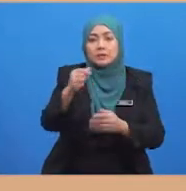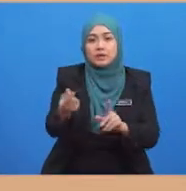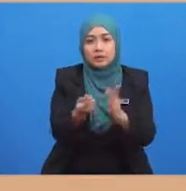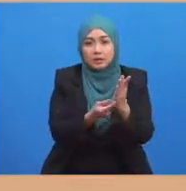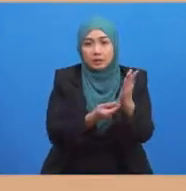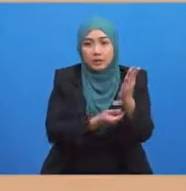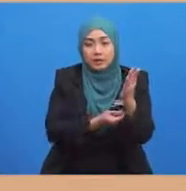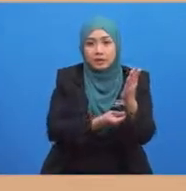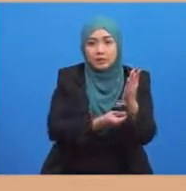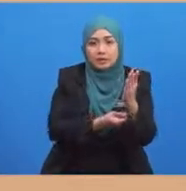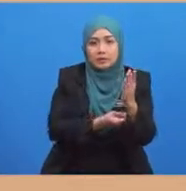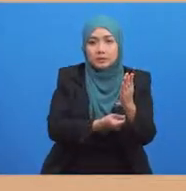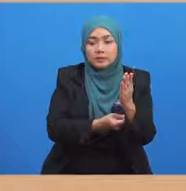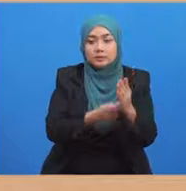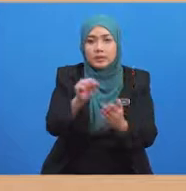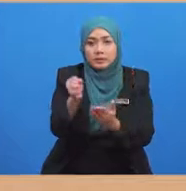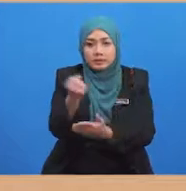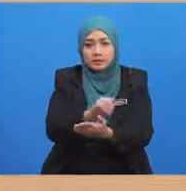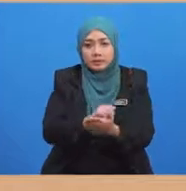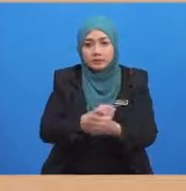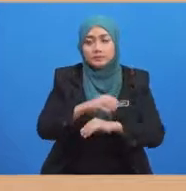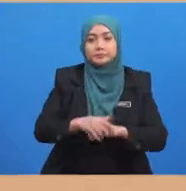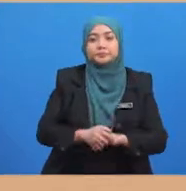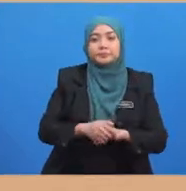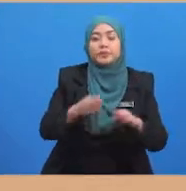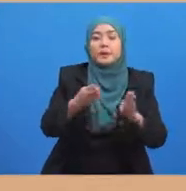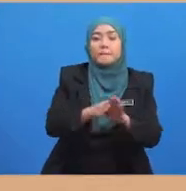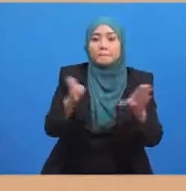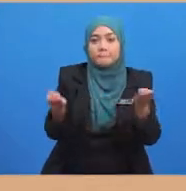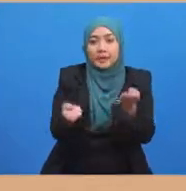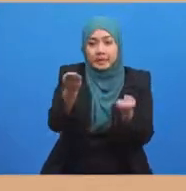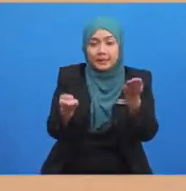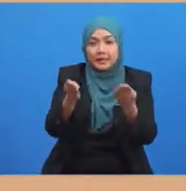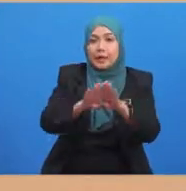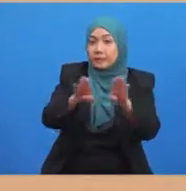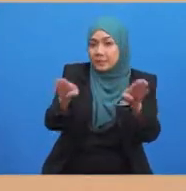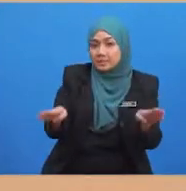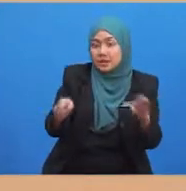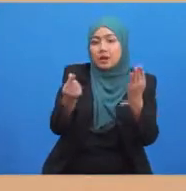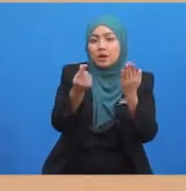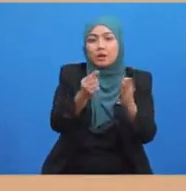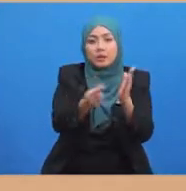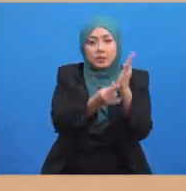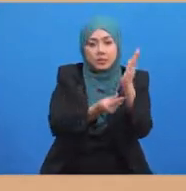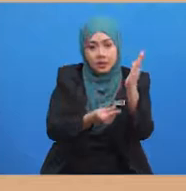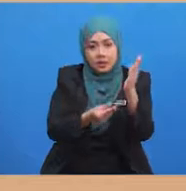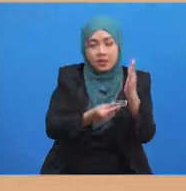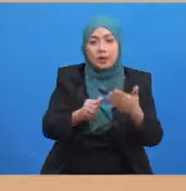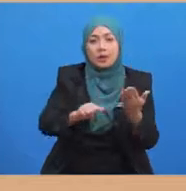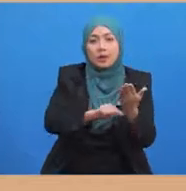terakhir, membanding dan membezakan getah asli dan getah sintetik.